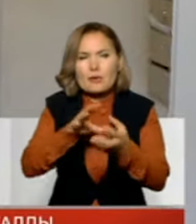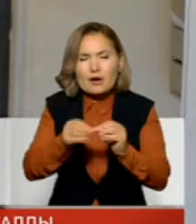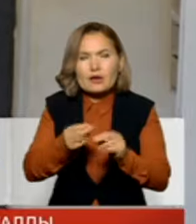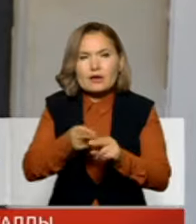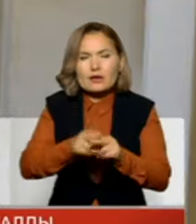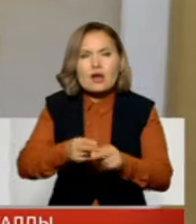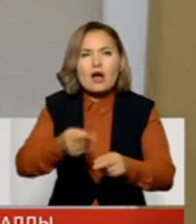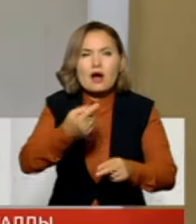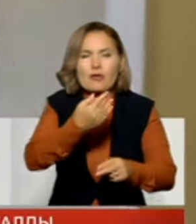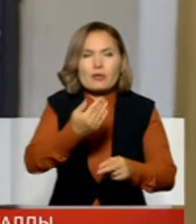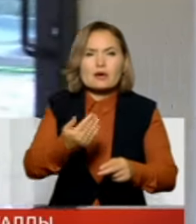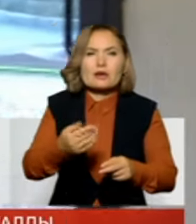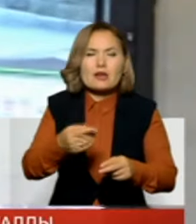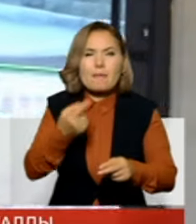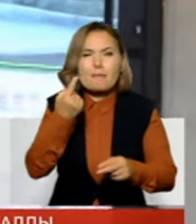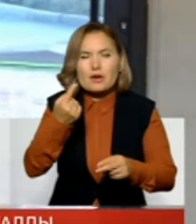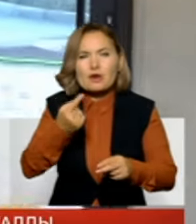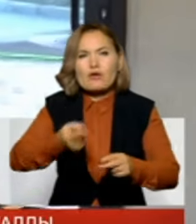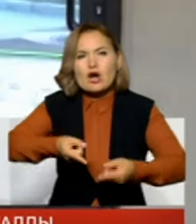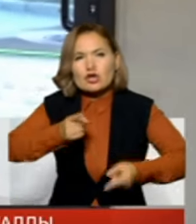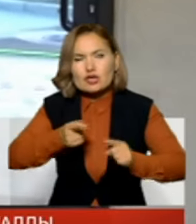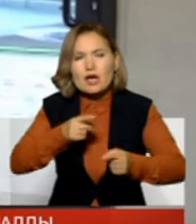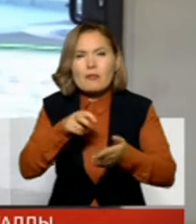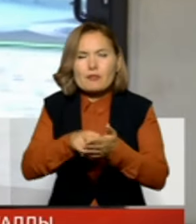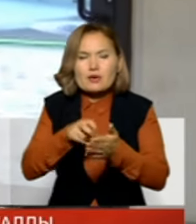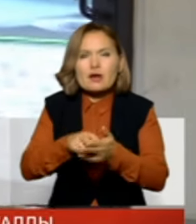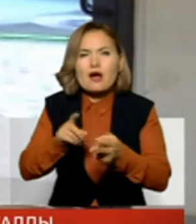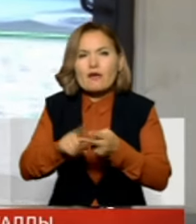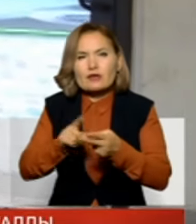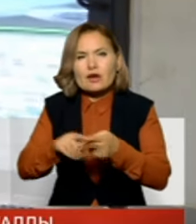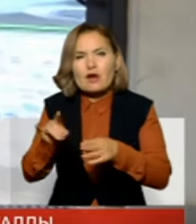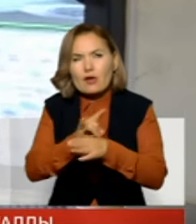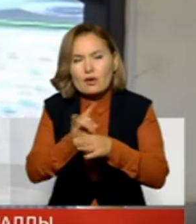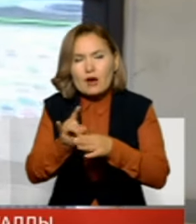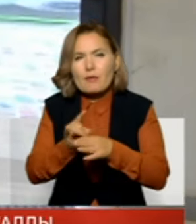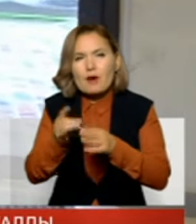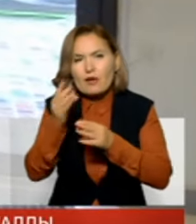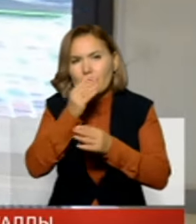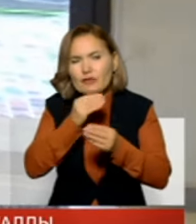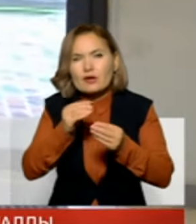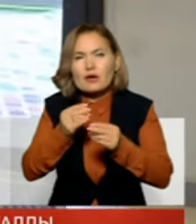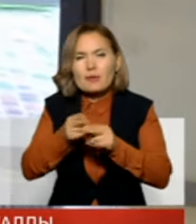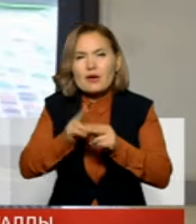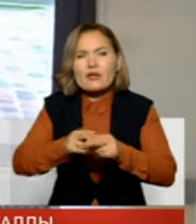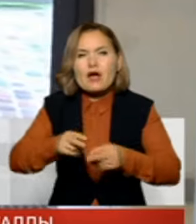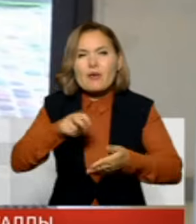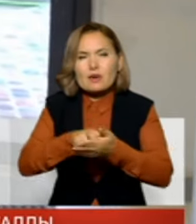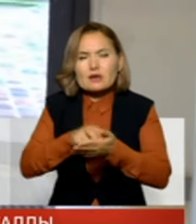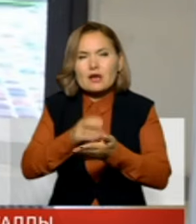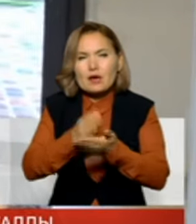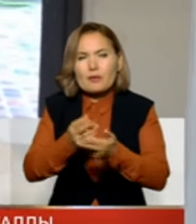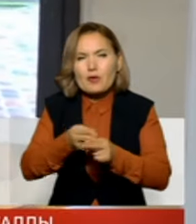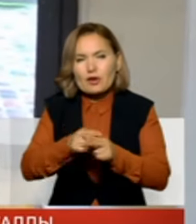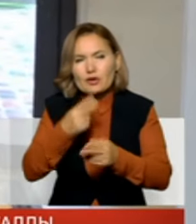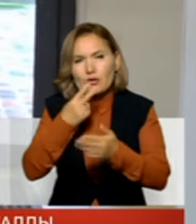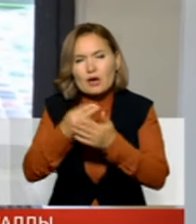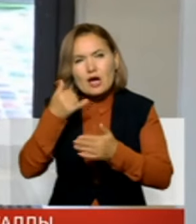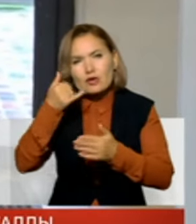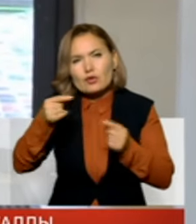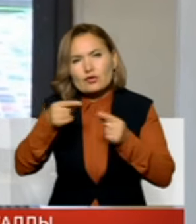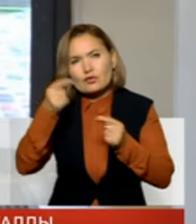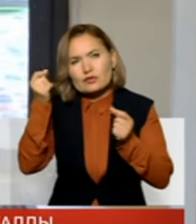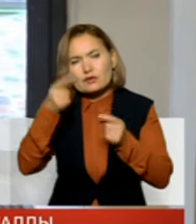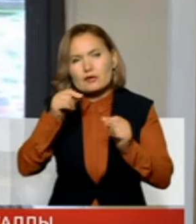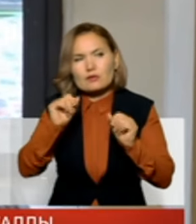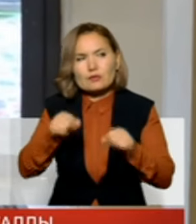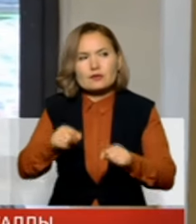түбіртек болса, біреуі жалған түбіртек. Егер қандай да бір күмәнді жағдай туындайтын болса, мына төлем түбіртегінде көрсетілген нөмірге хабарласып, мән жайды